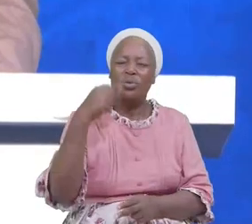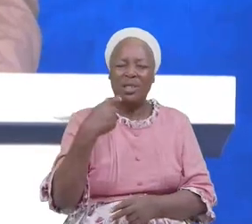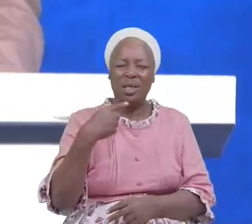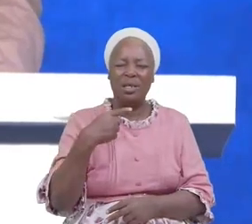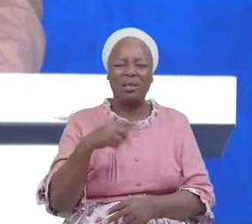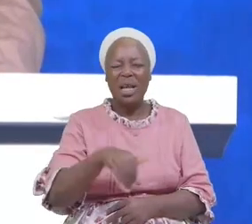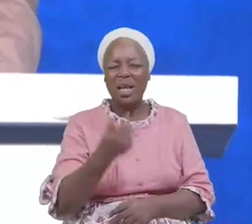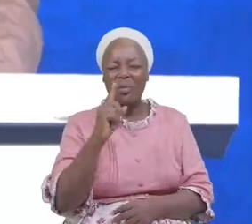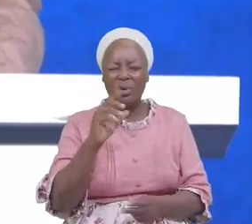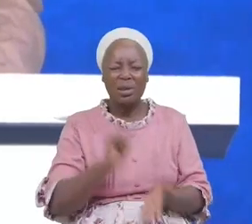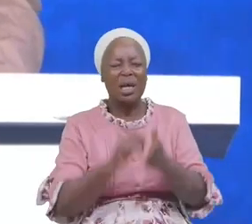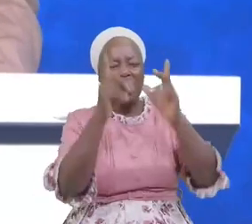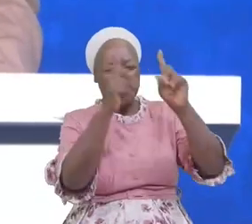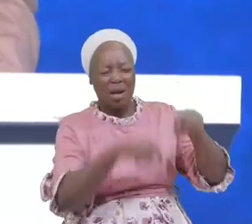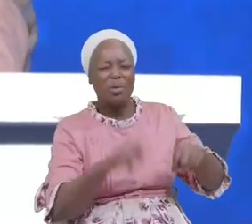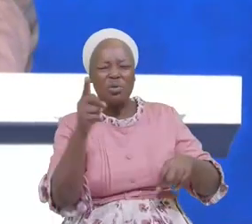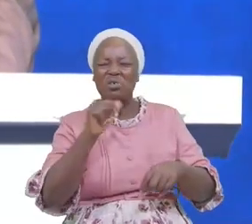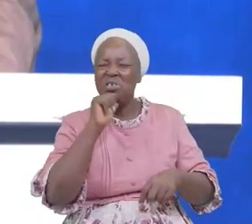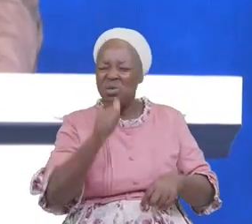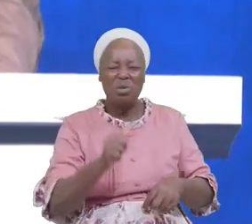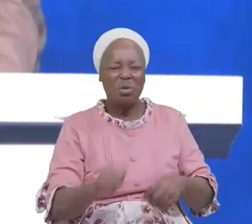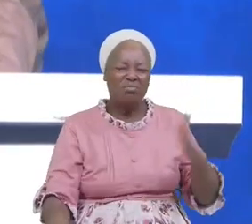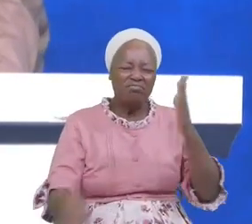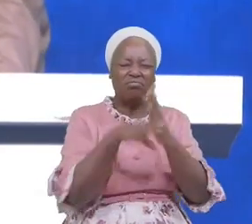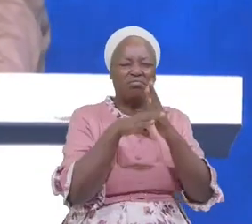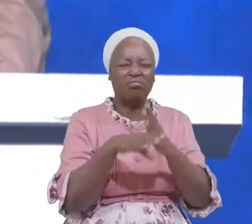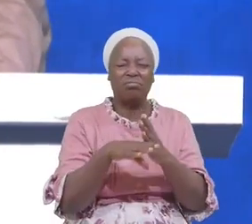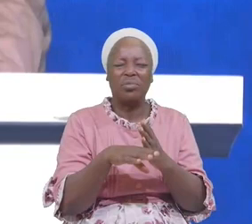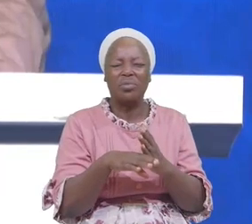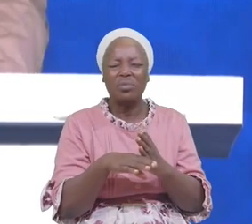Tu as dit, quiconque vient, tu ne vas pas le rejeter.